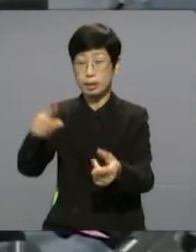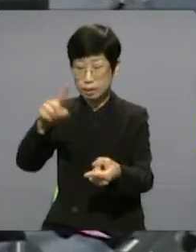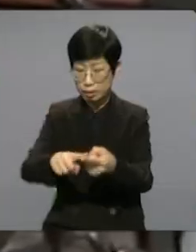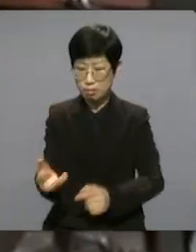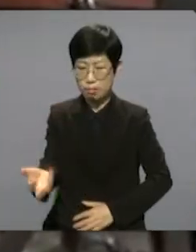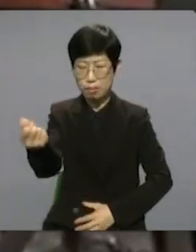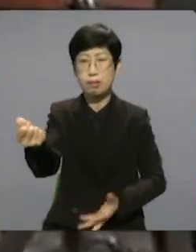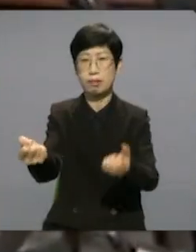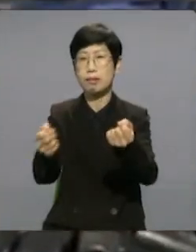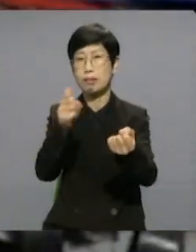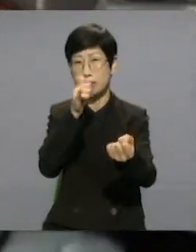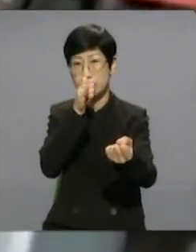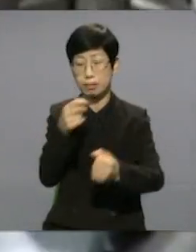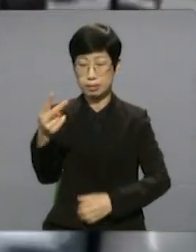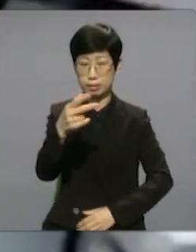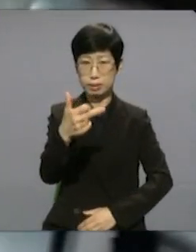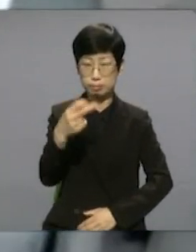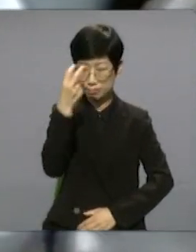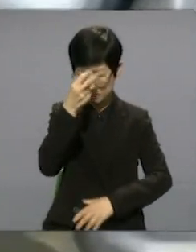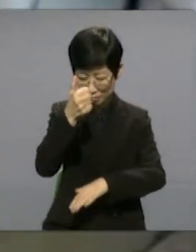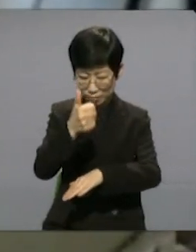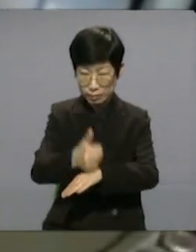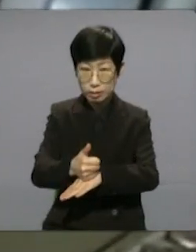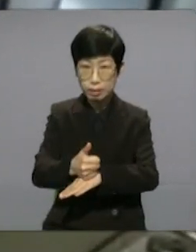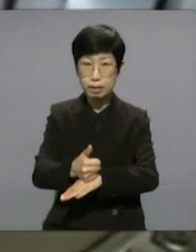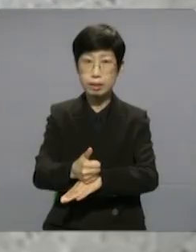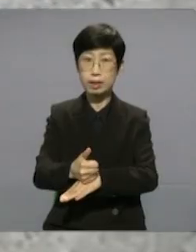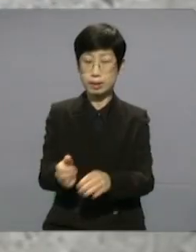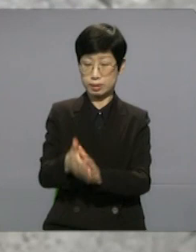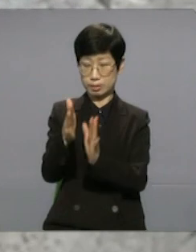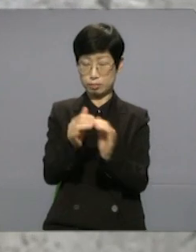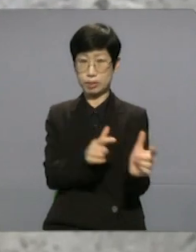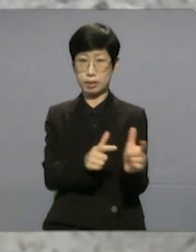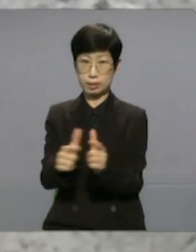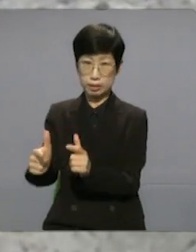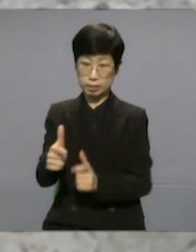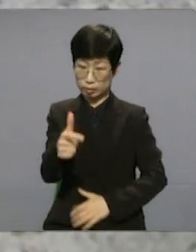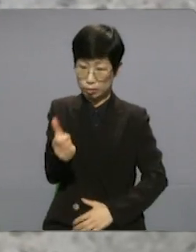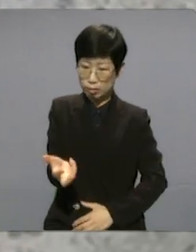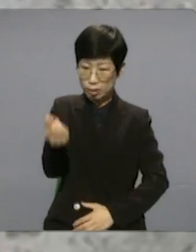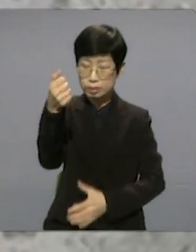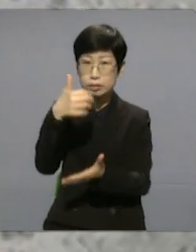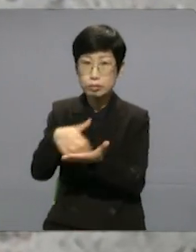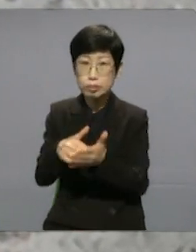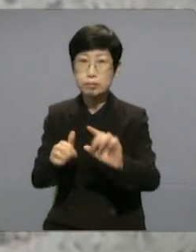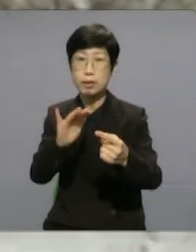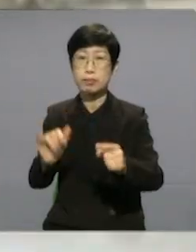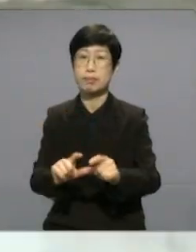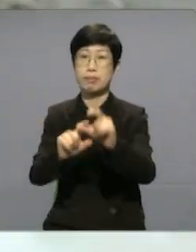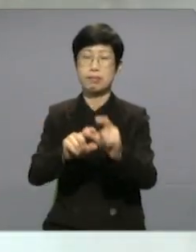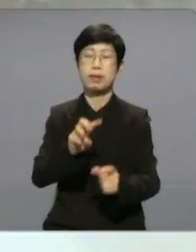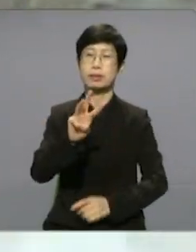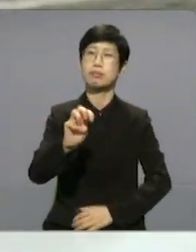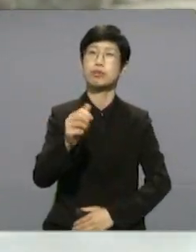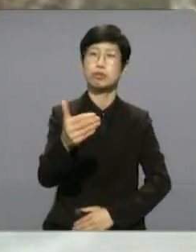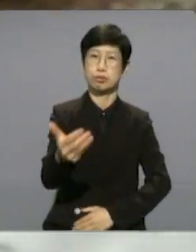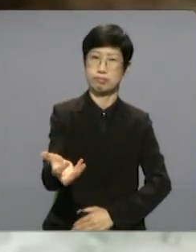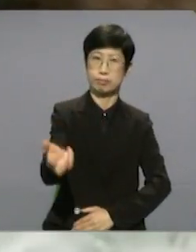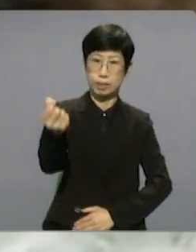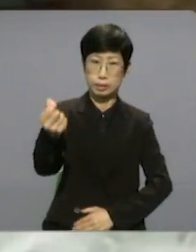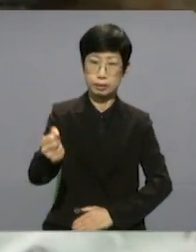있습니다 2017년 조사에 따르면 세르비아 시민들의 소형 총기 보유수는 100명당 39.1정으로